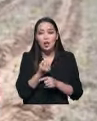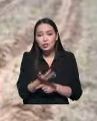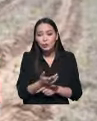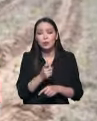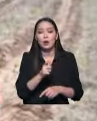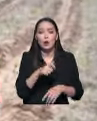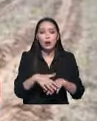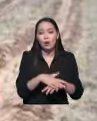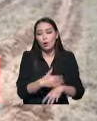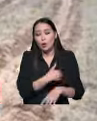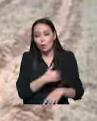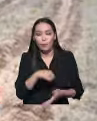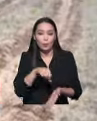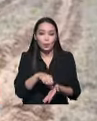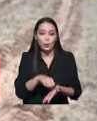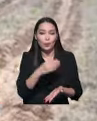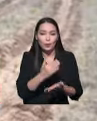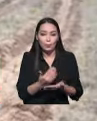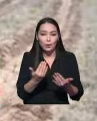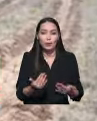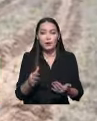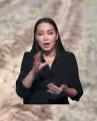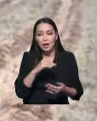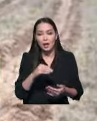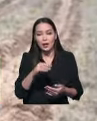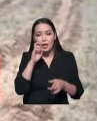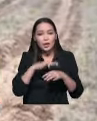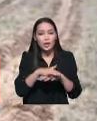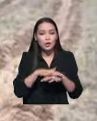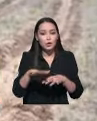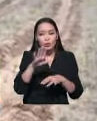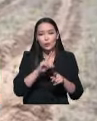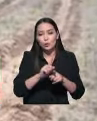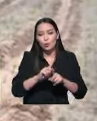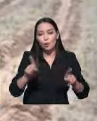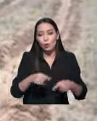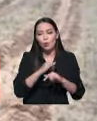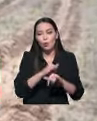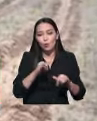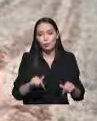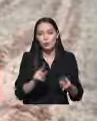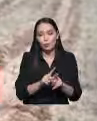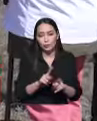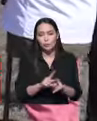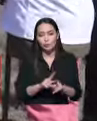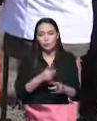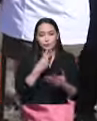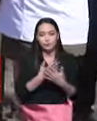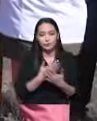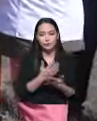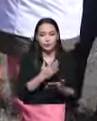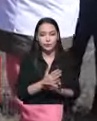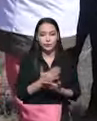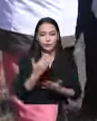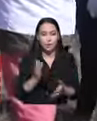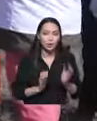ауыл азаматшылар келіп отыр. Бұл деген еліміздің гүлденіп, өркендеп өсуіне қосқан үлкен үлесі деп есептеймін. Колледж